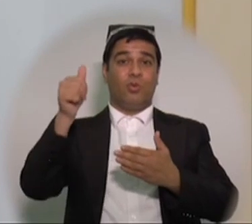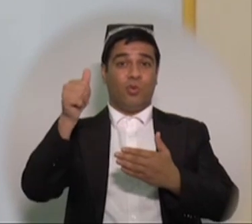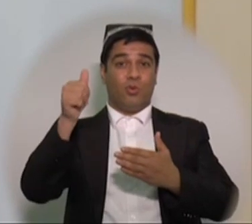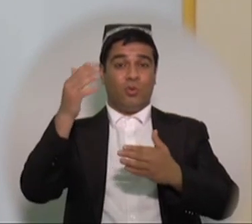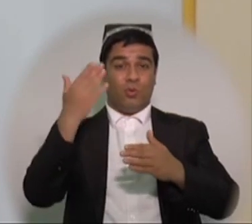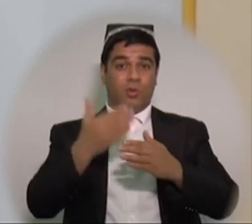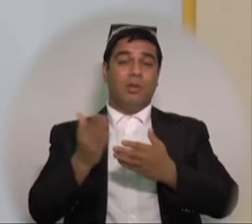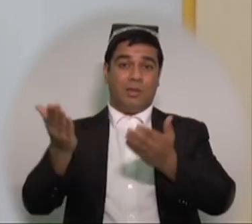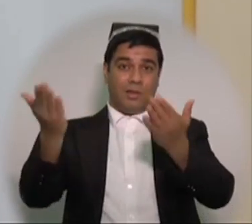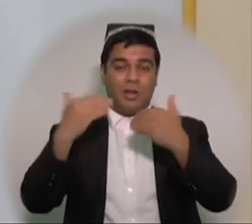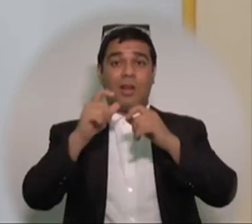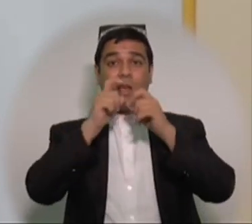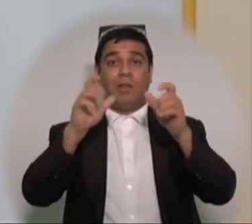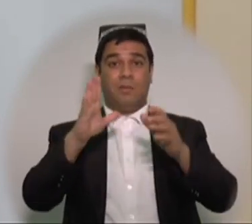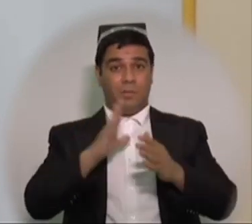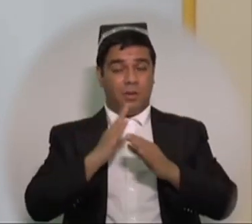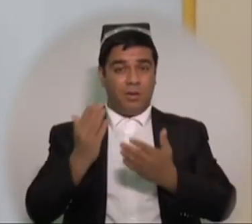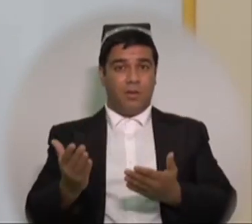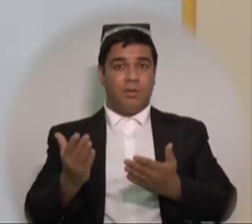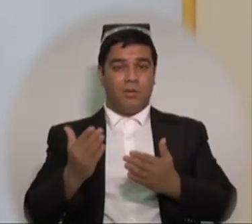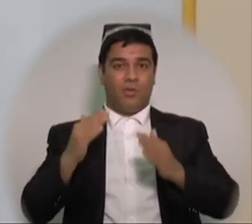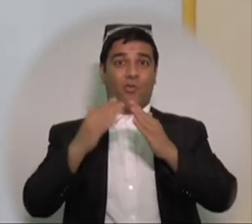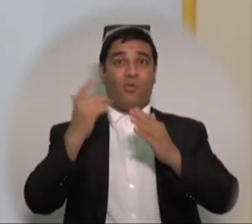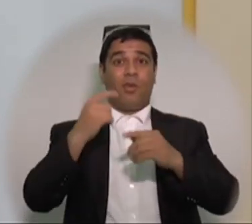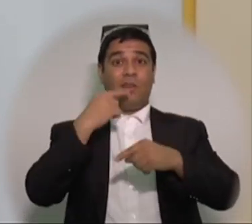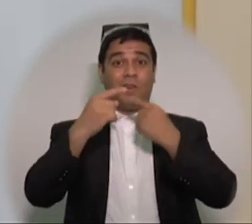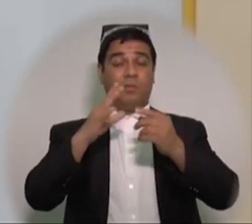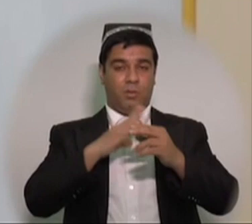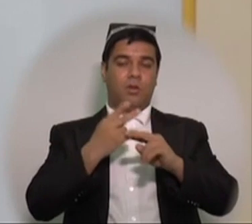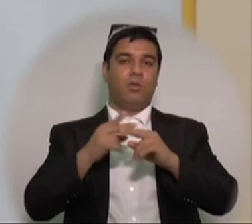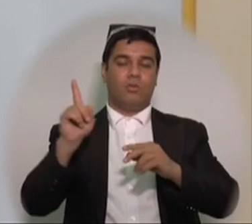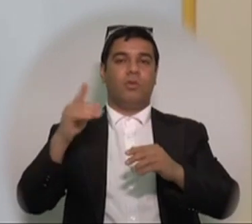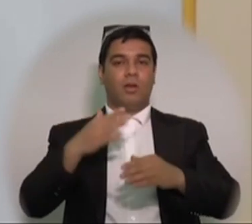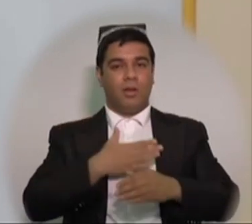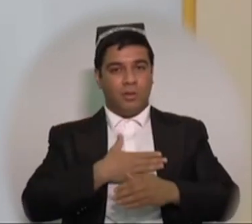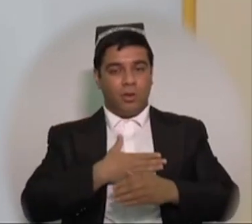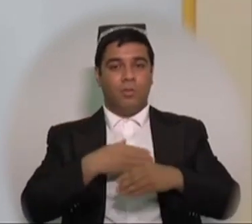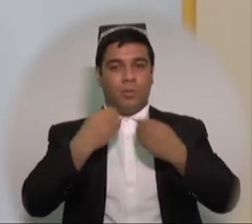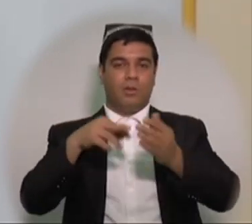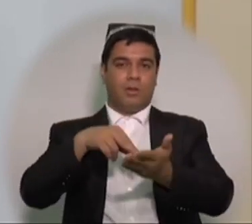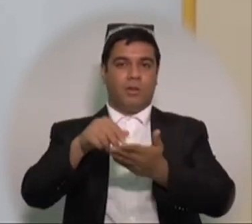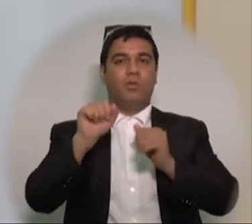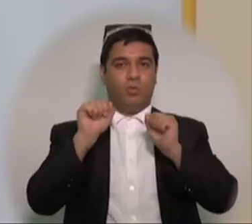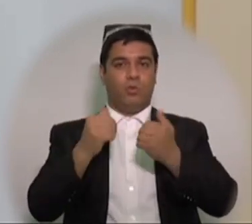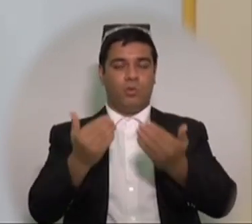tugmachani bosib eshikni ochib kiravering deb ichkaridan aytdi. Shunda haligi odam salom berib kirishi kerak.